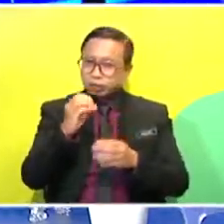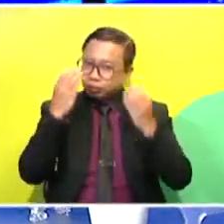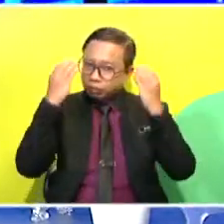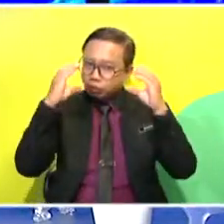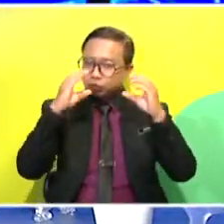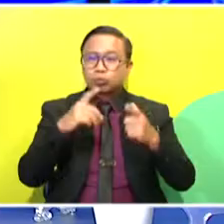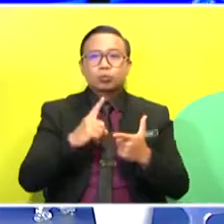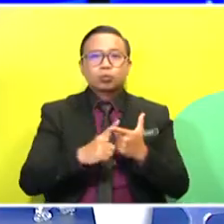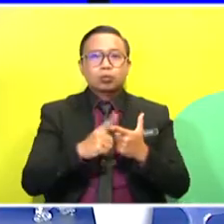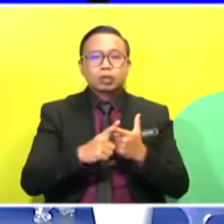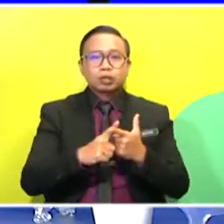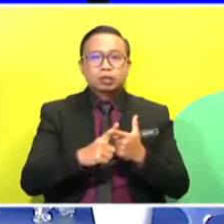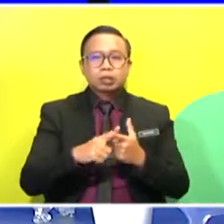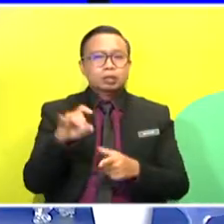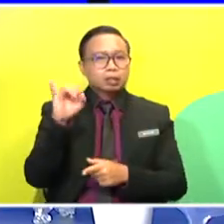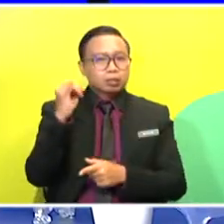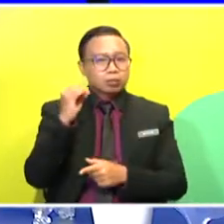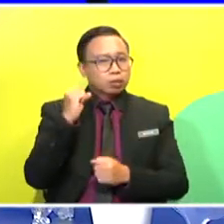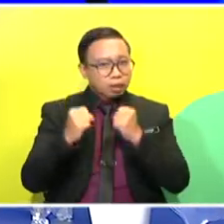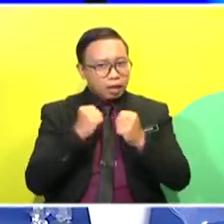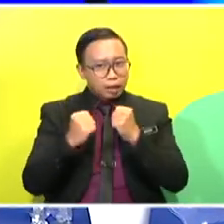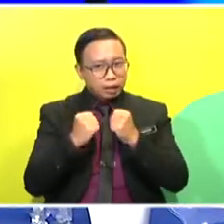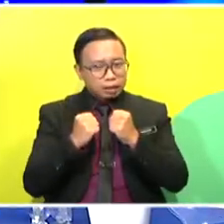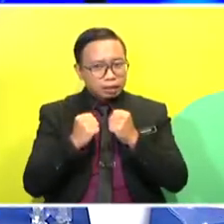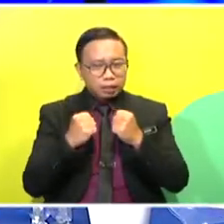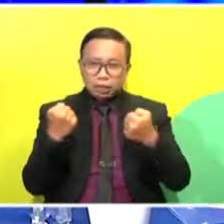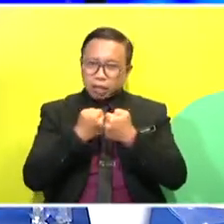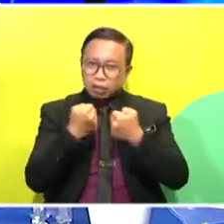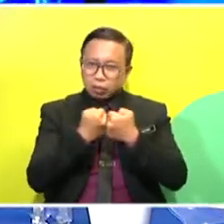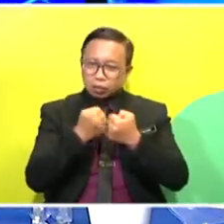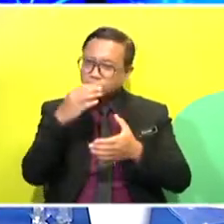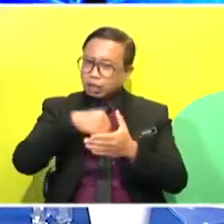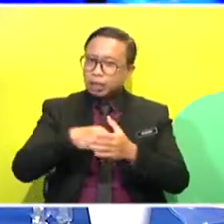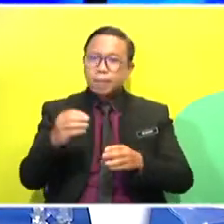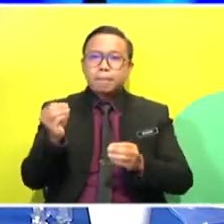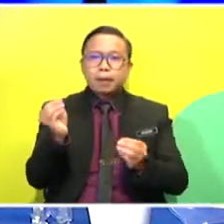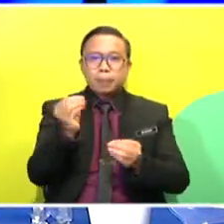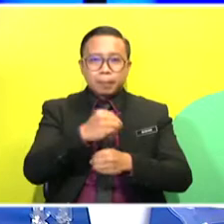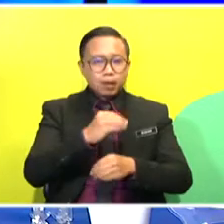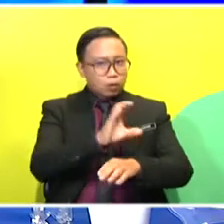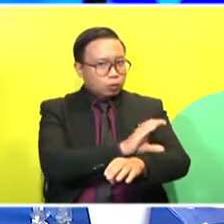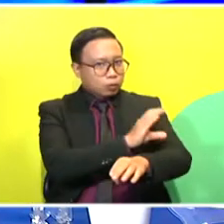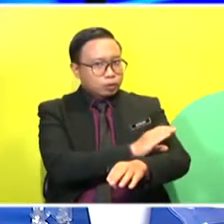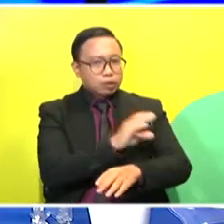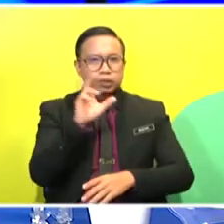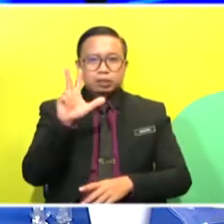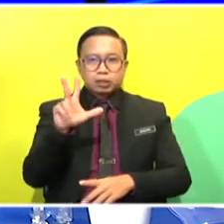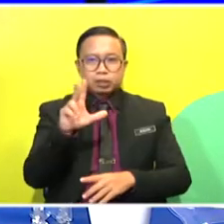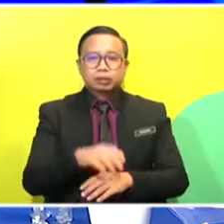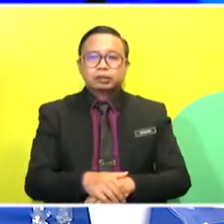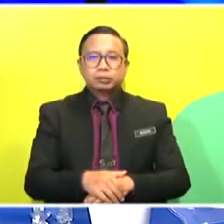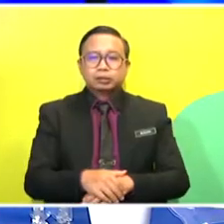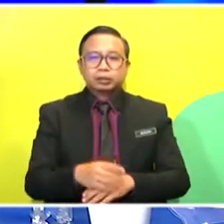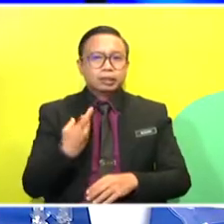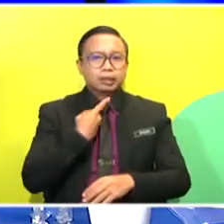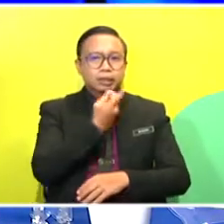kita belajar dilarang berlari, bergurau senda dan bergaduh di dalam makmal komputer. Betul. Yang ketiga, cikgu, kita telah